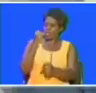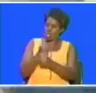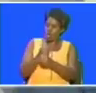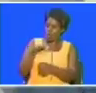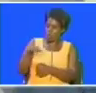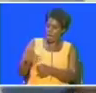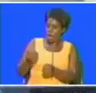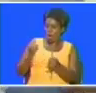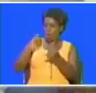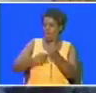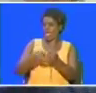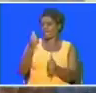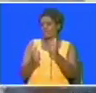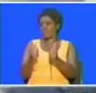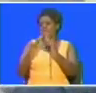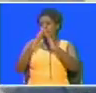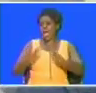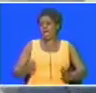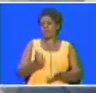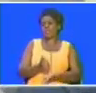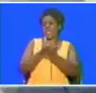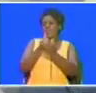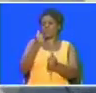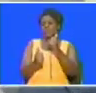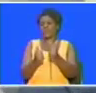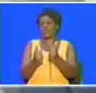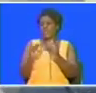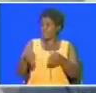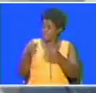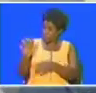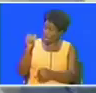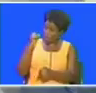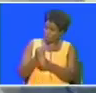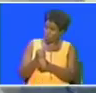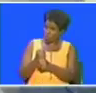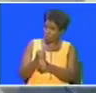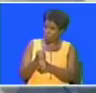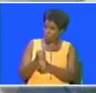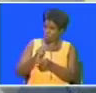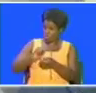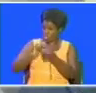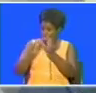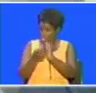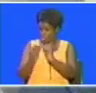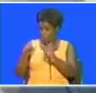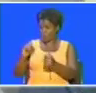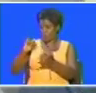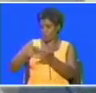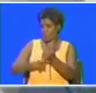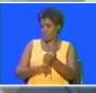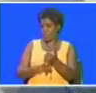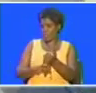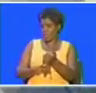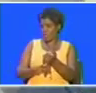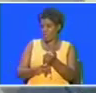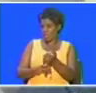kama mke ni yapi na ya house girl ni yapi. Maanake ukianza kumpatia house girl majukumu yako, ujue atakuwa nyumba ndogo. Na wanawake wanasema, "Ah, mume wangu hawezi